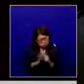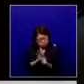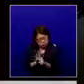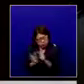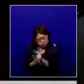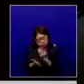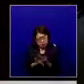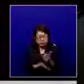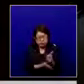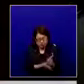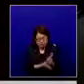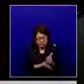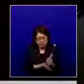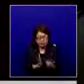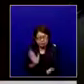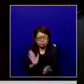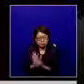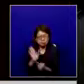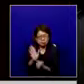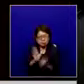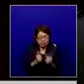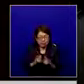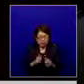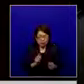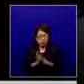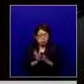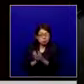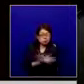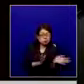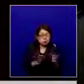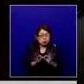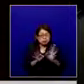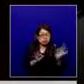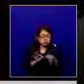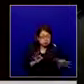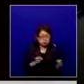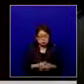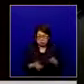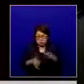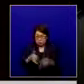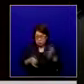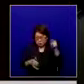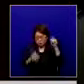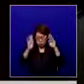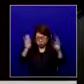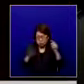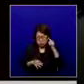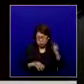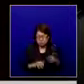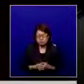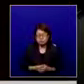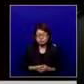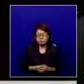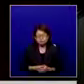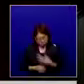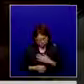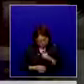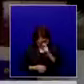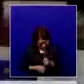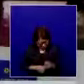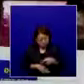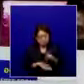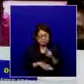ให้ประกอบได้แต่ว่าถ้าไปไกลกว่านั้นผมคิดว่าระดับสรัญวุฒิก็รู้ดีนะครับ ครับครับกลับด้วยความเคารพท่านประธานนะฮะผม